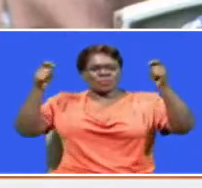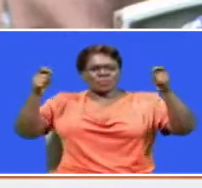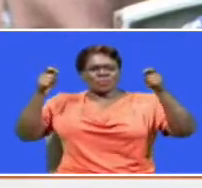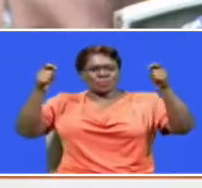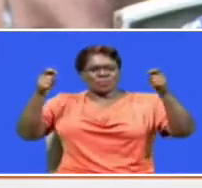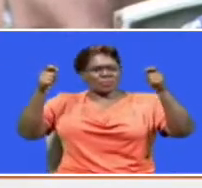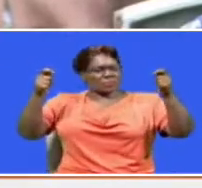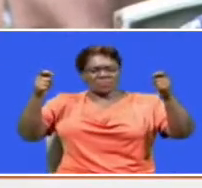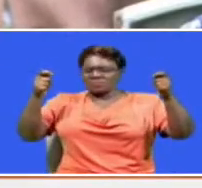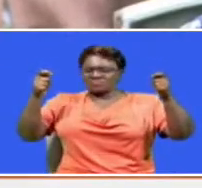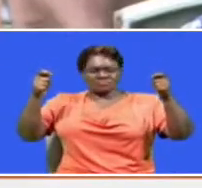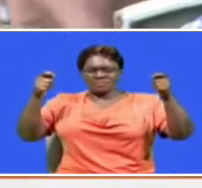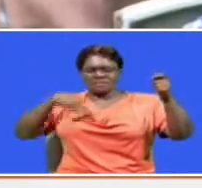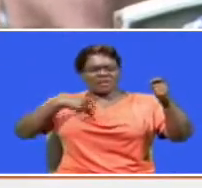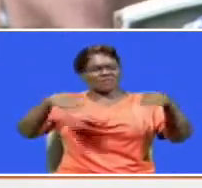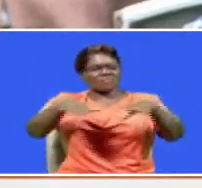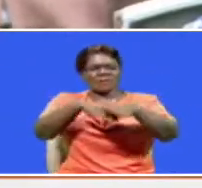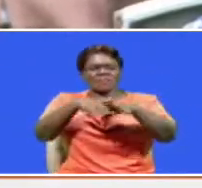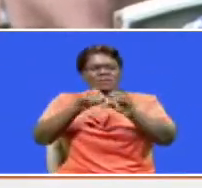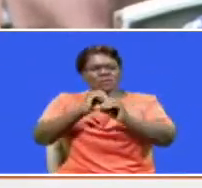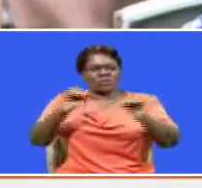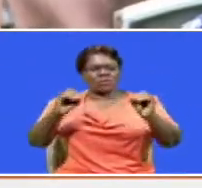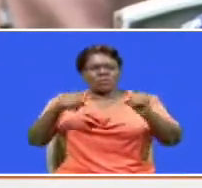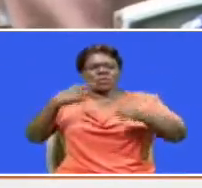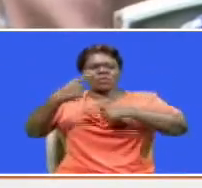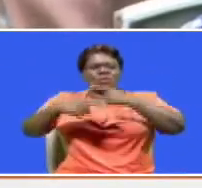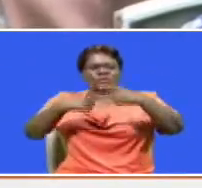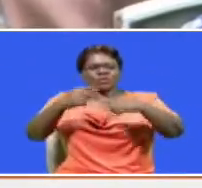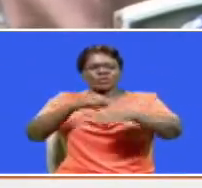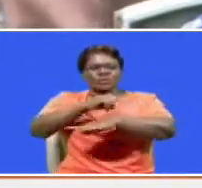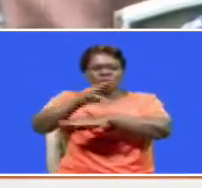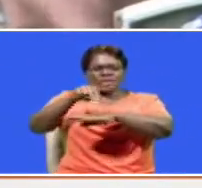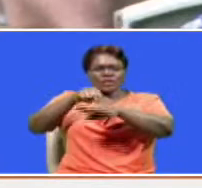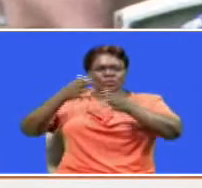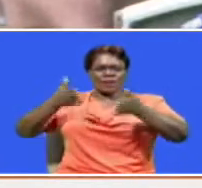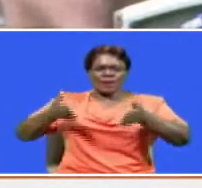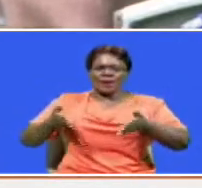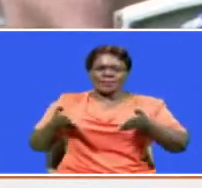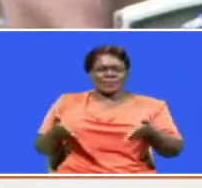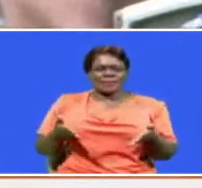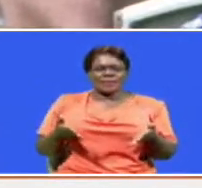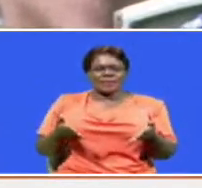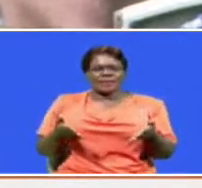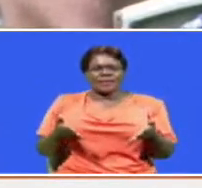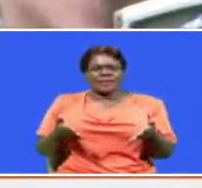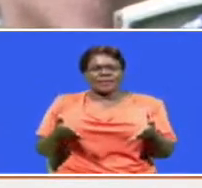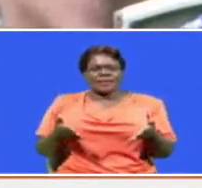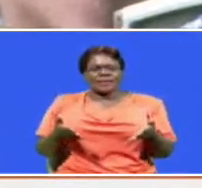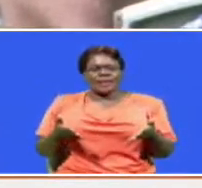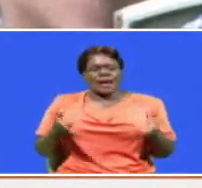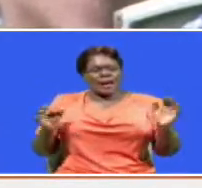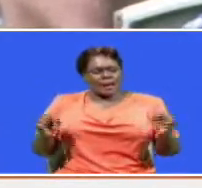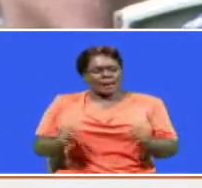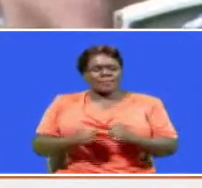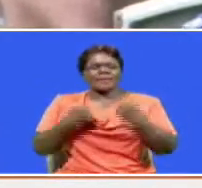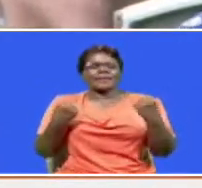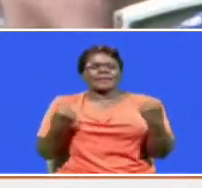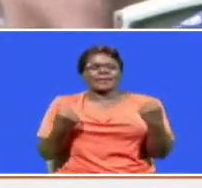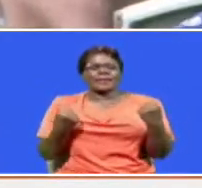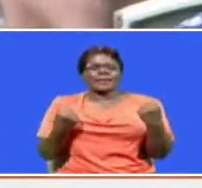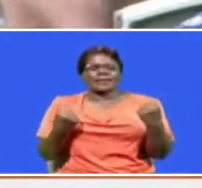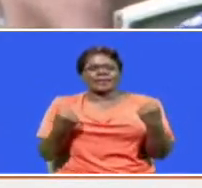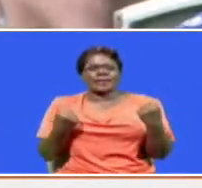and demonstrations that are going on in this nation, which has led